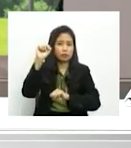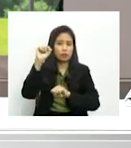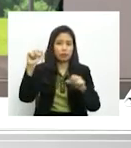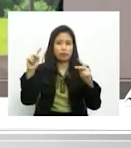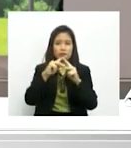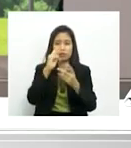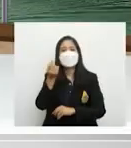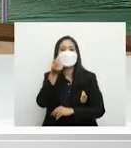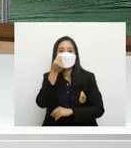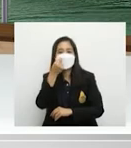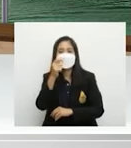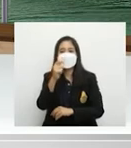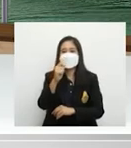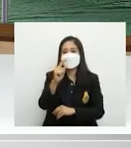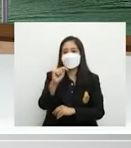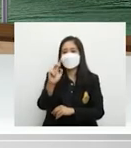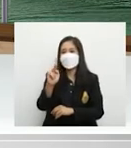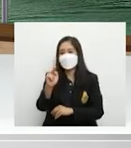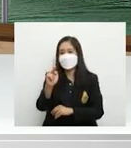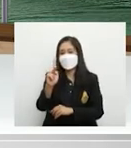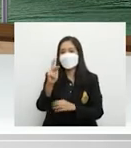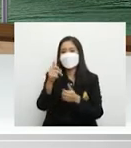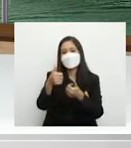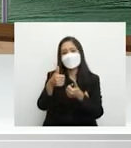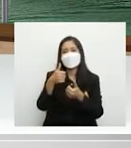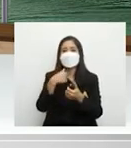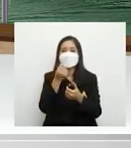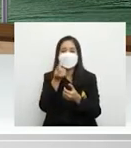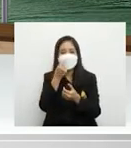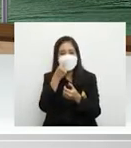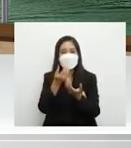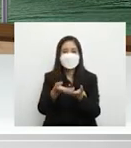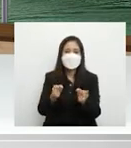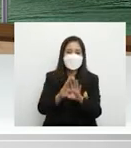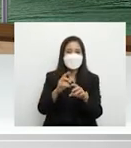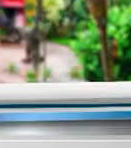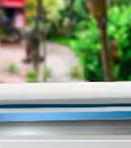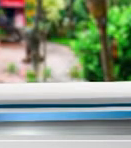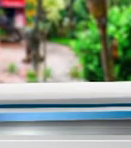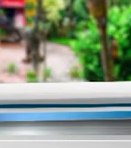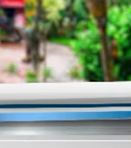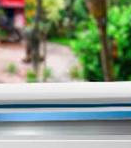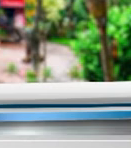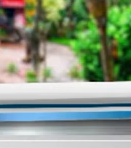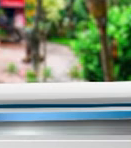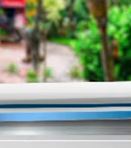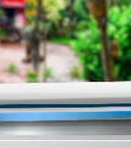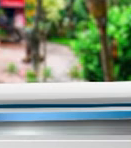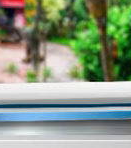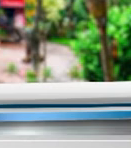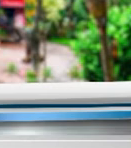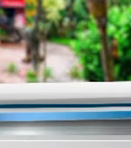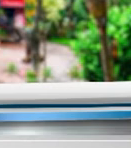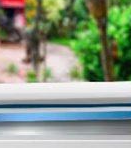ที่จะมาร่วมพูดคุยและอัปเดตข้อมูลข่าวสารในช่วงเลขาธิการกปทพบเพื่อนครูและพบกับดร.เกตทิพย์สุภว